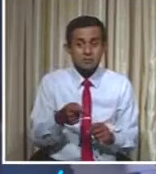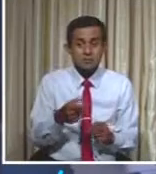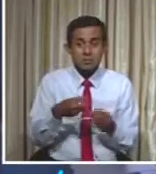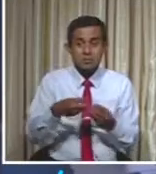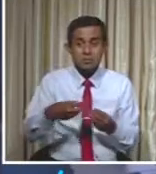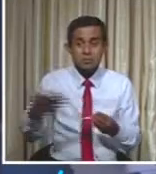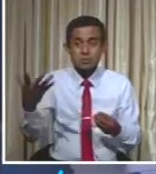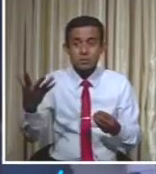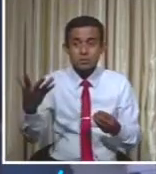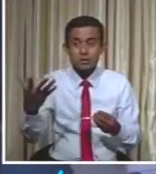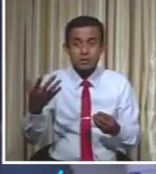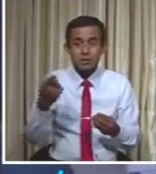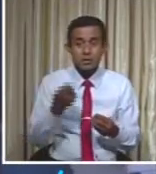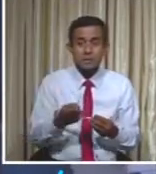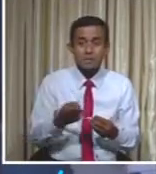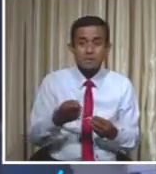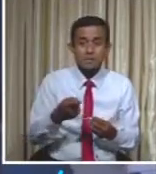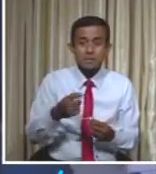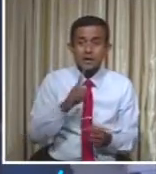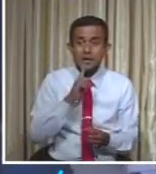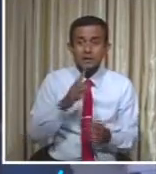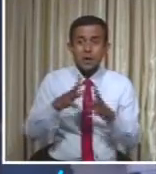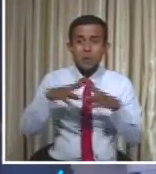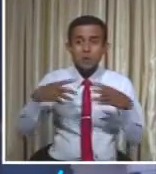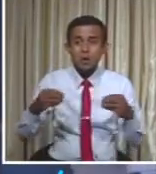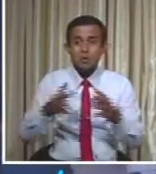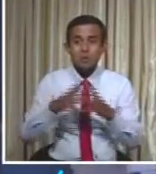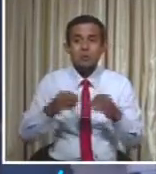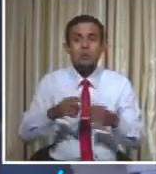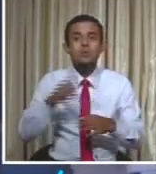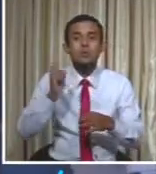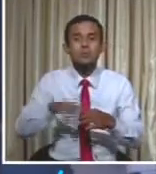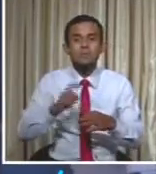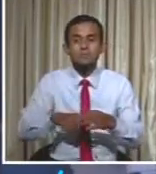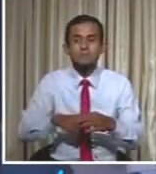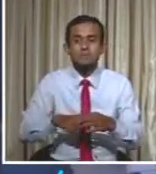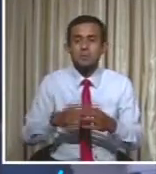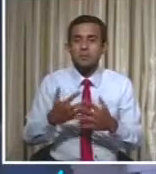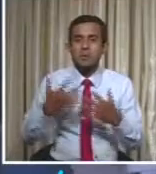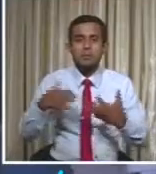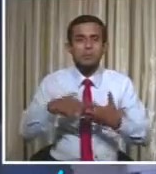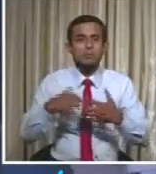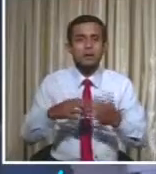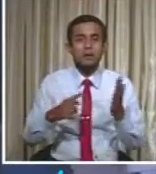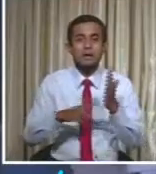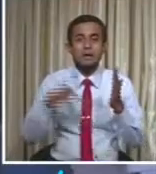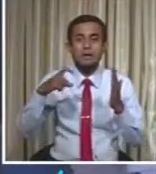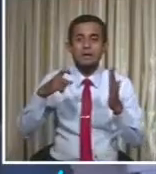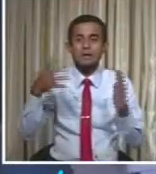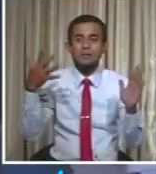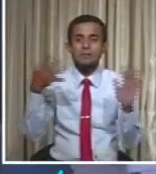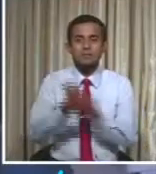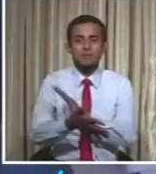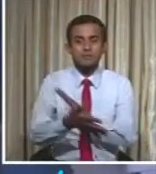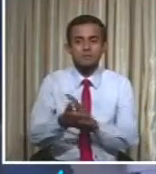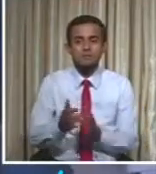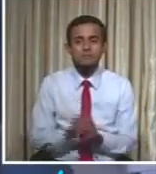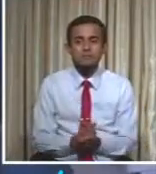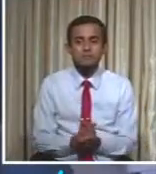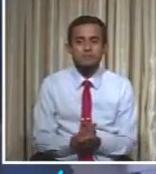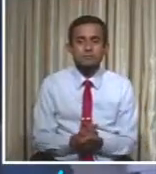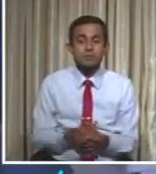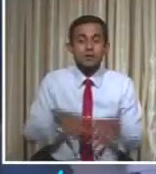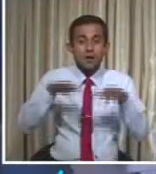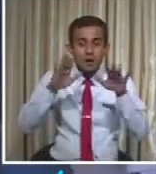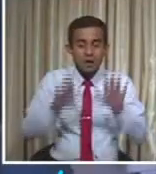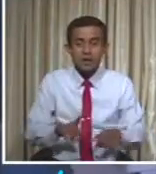වෙන්නෙම මෙතන අර කියන උපකරණ වල ප්‍රශ්නයක් තියෙනවා. එතකොට එතන මහ බරපතල තාක්ෂණික වැරද්දක් වෙලා තියෙනවා. ඉතින් අවසන්